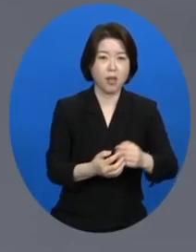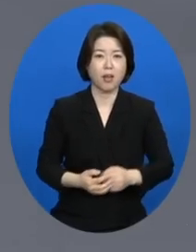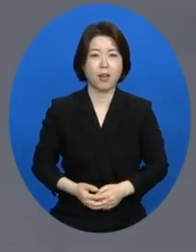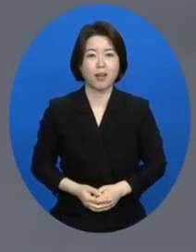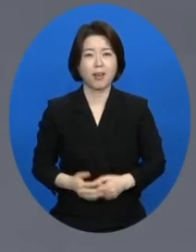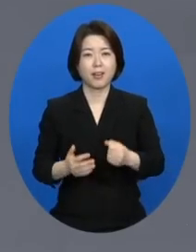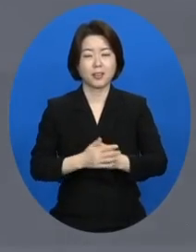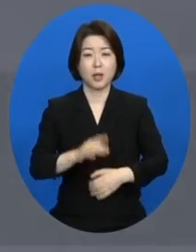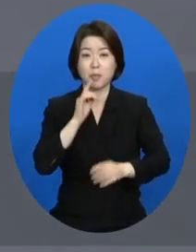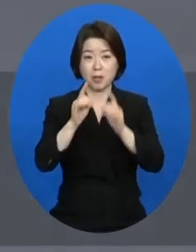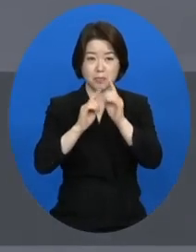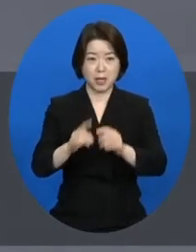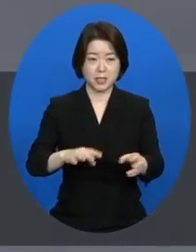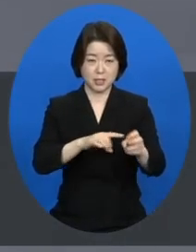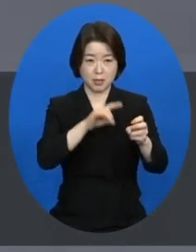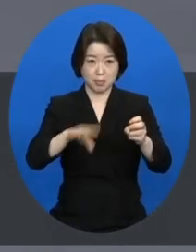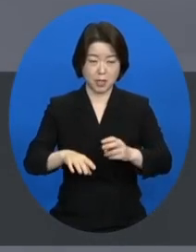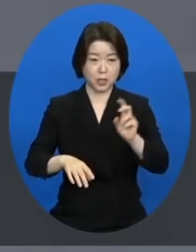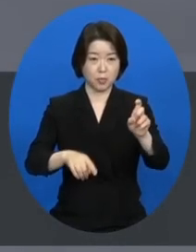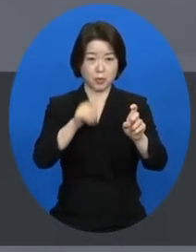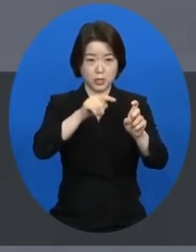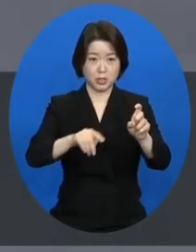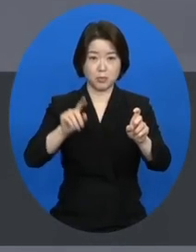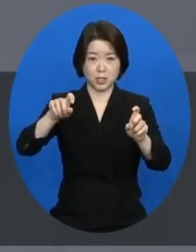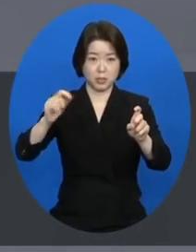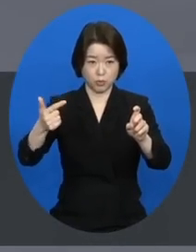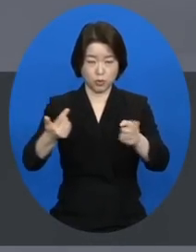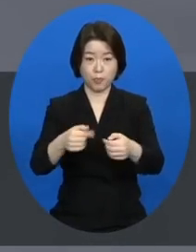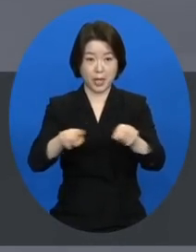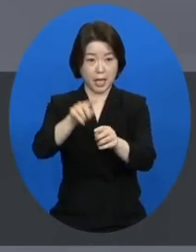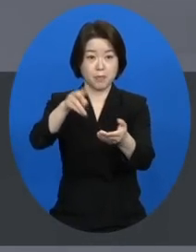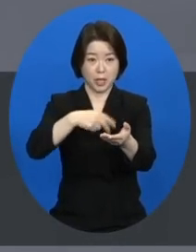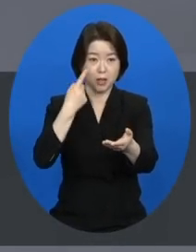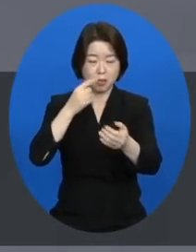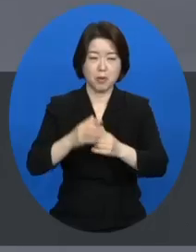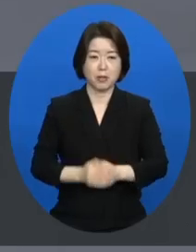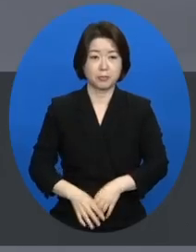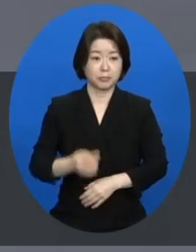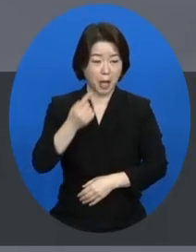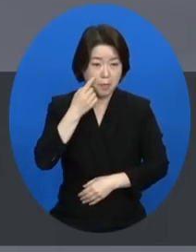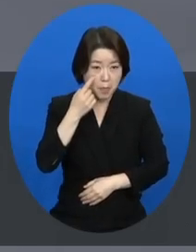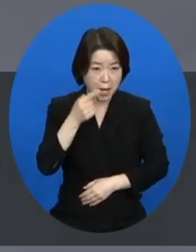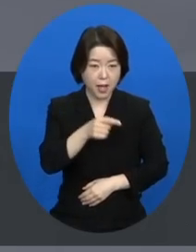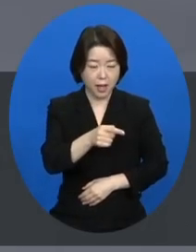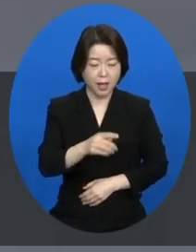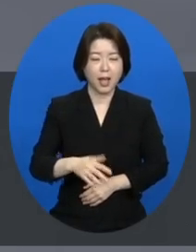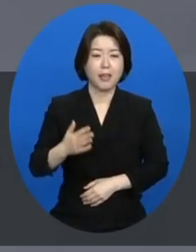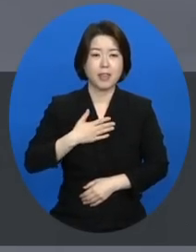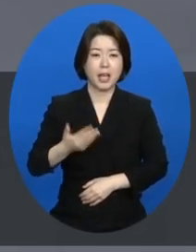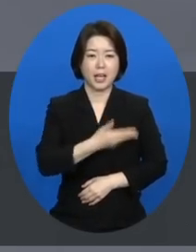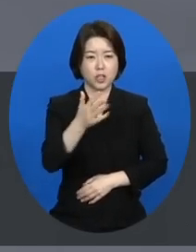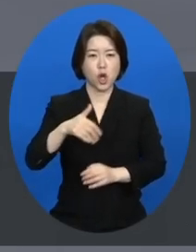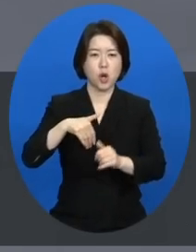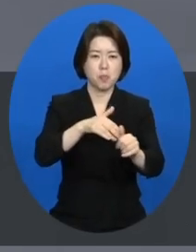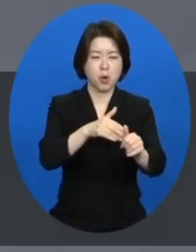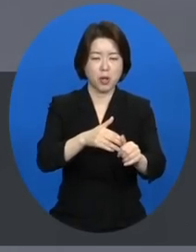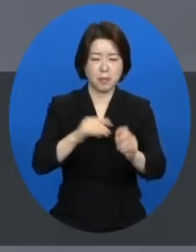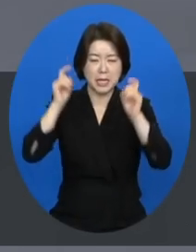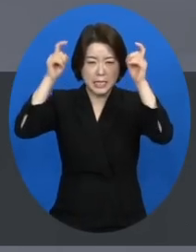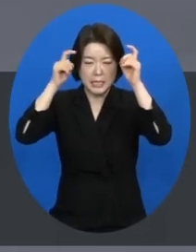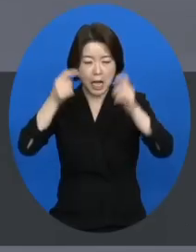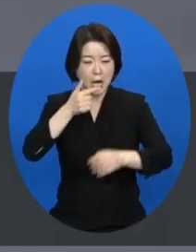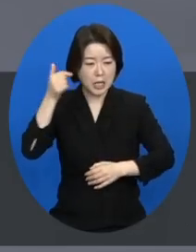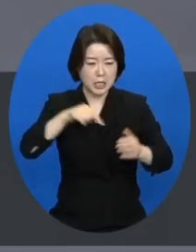말씀이 마태복음 10장 예수님께서 이렇게 얘기하셨어요. 우리 함께 읽어보겠습니다. 시작. 보라, 내가 너희를 보냄이 양을